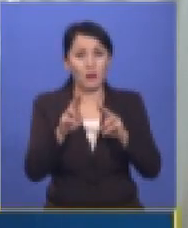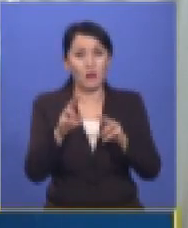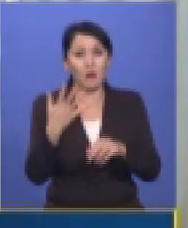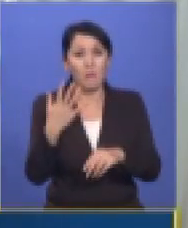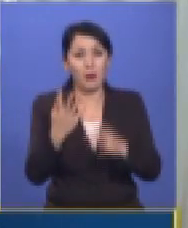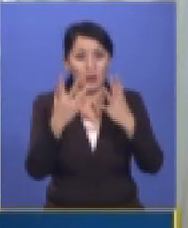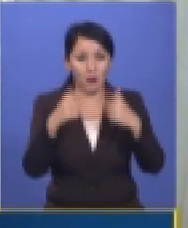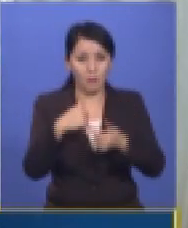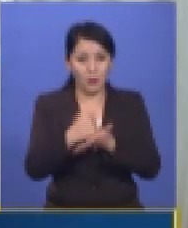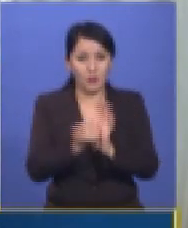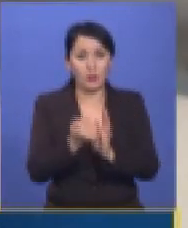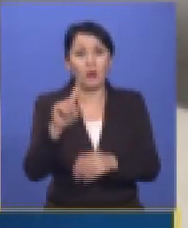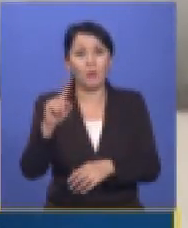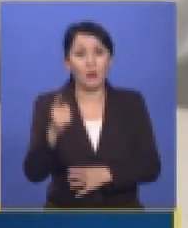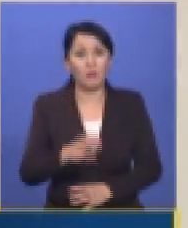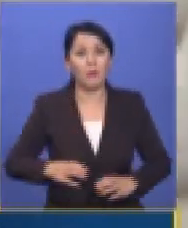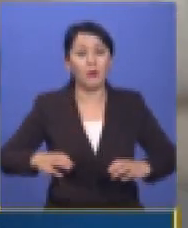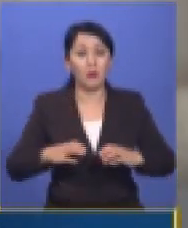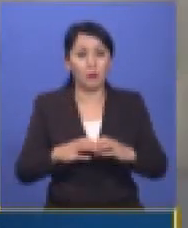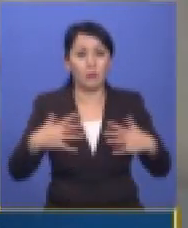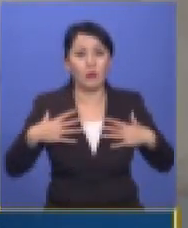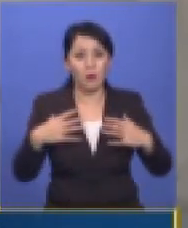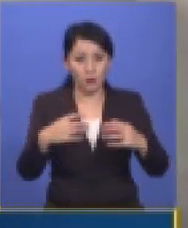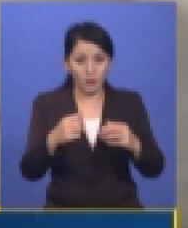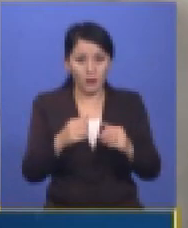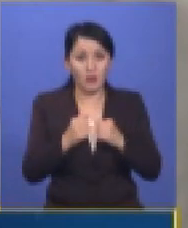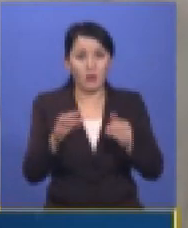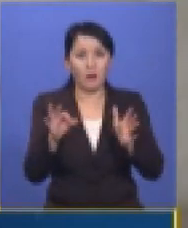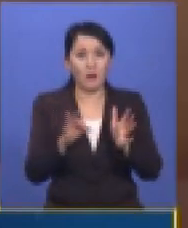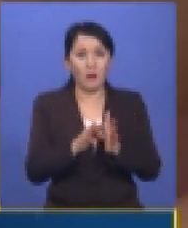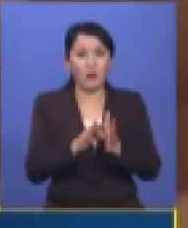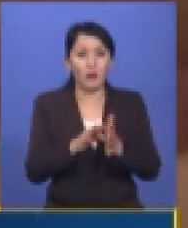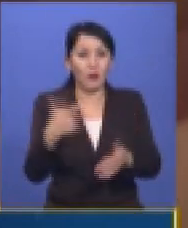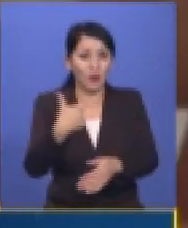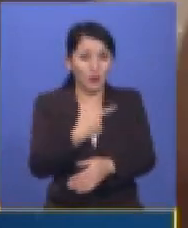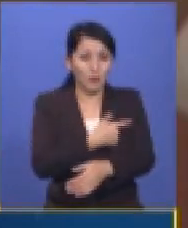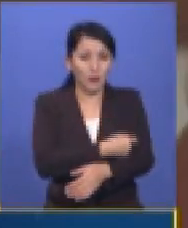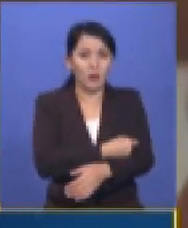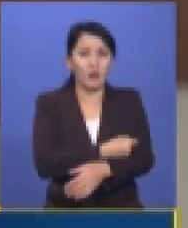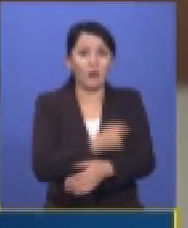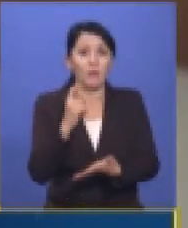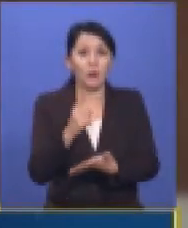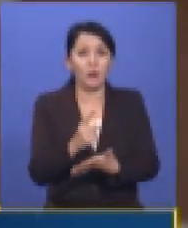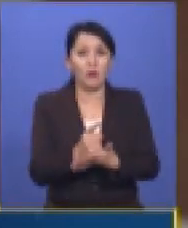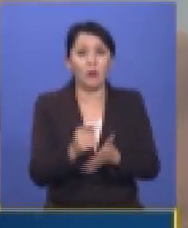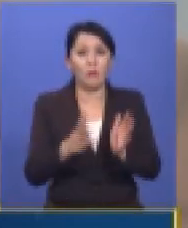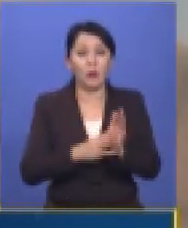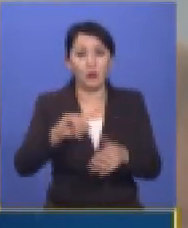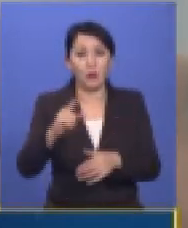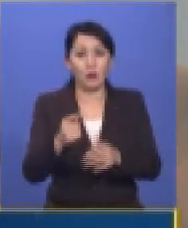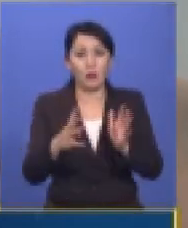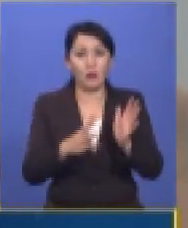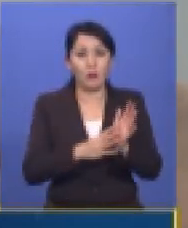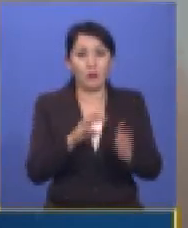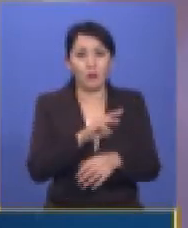5 шешім қабылданды. Бірінші, ұжымдық иммунитетті қалыптастыру мақсатында екпе алуға міндетті адамдардың саны 9,9 миллионнан